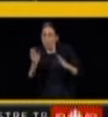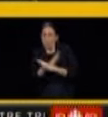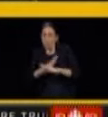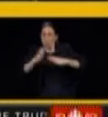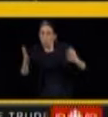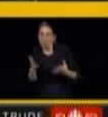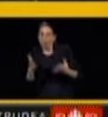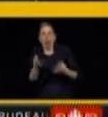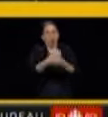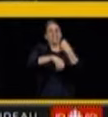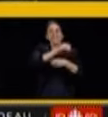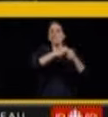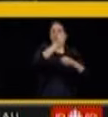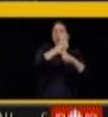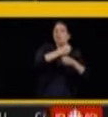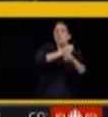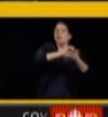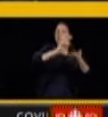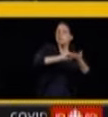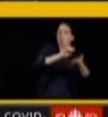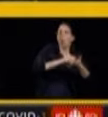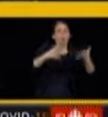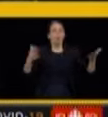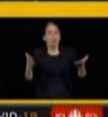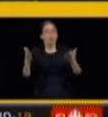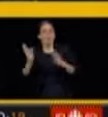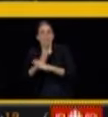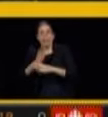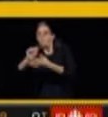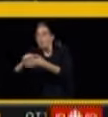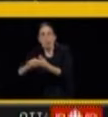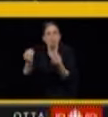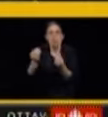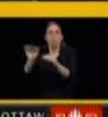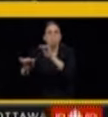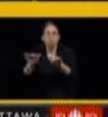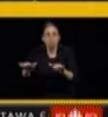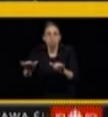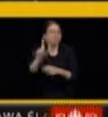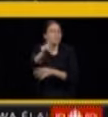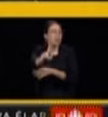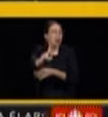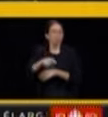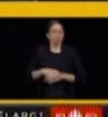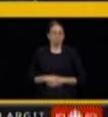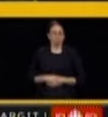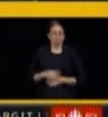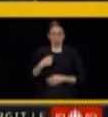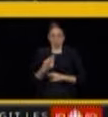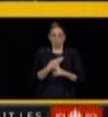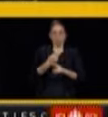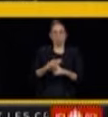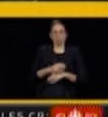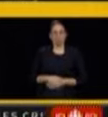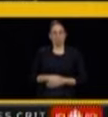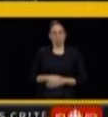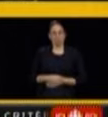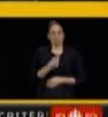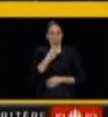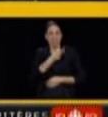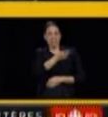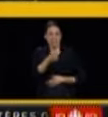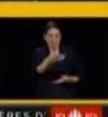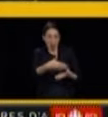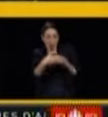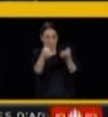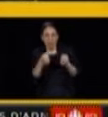bureaucratie? Moi, je pense que la grande majorité des gens qui répondent à nos besoins sont actuellement dans le réseau. On